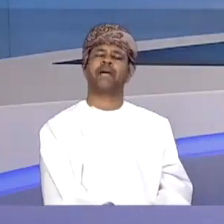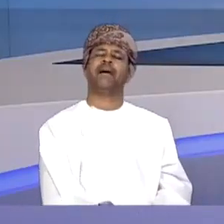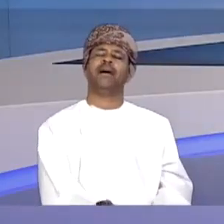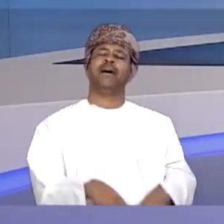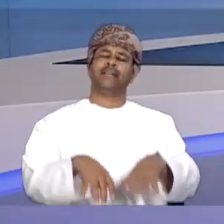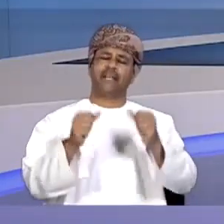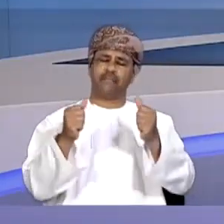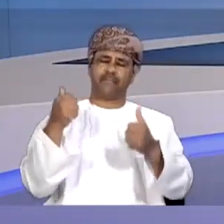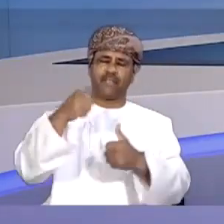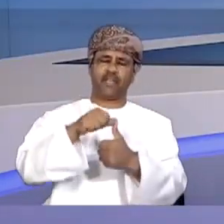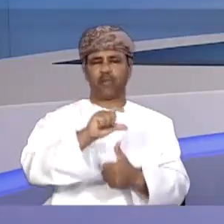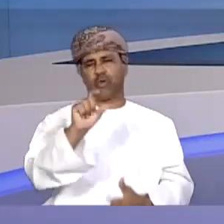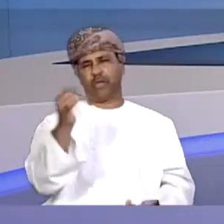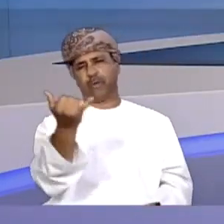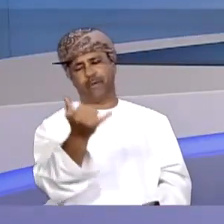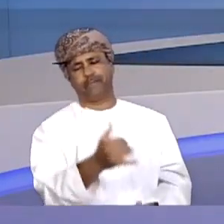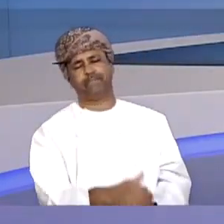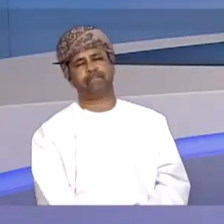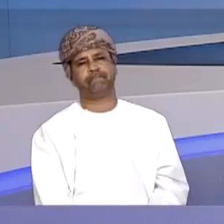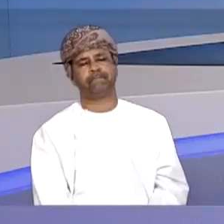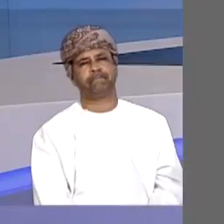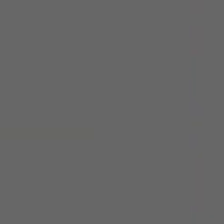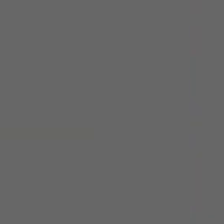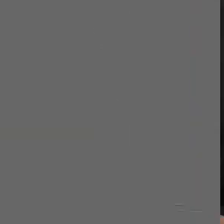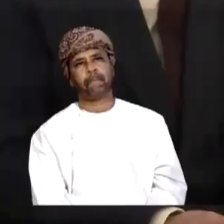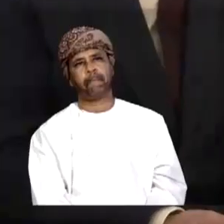وفي الختام هذا تذكير بالعناوين.